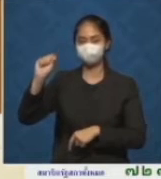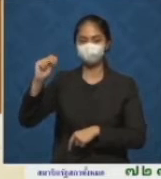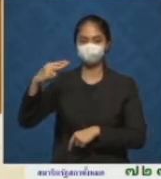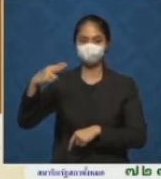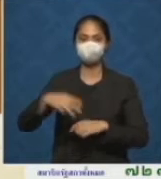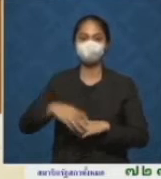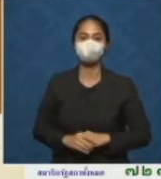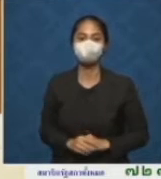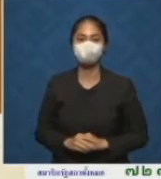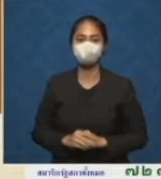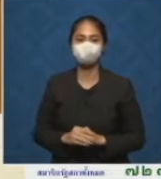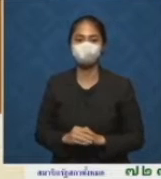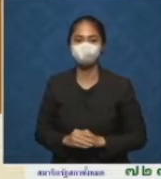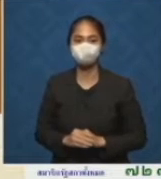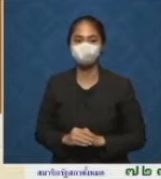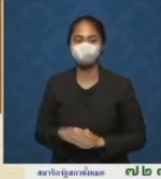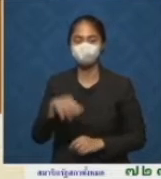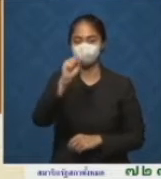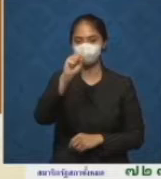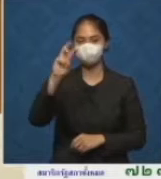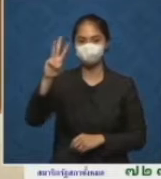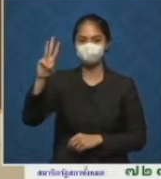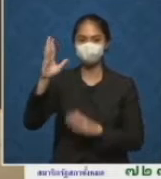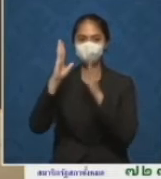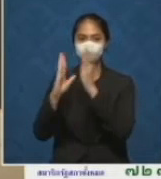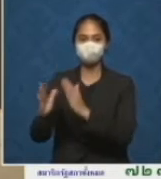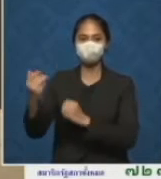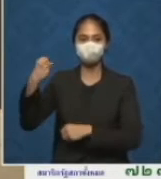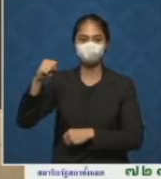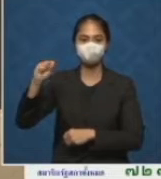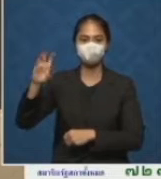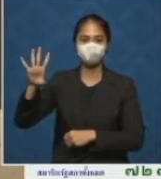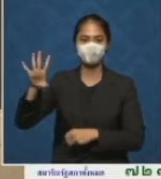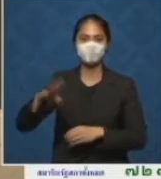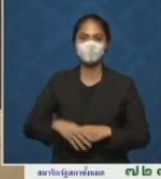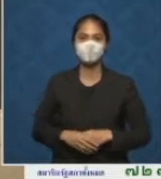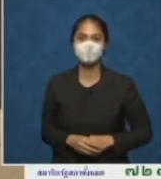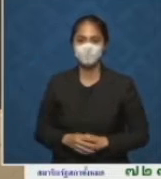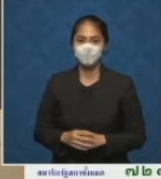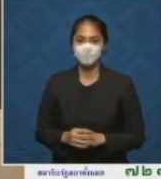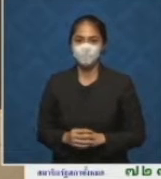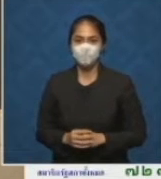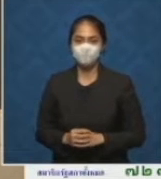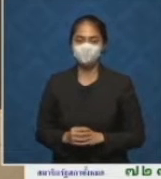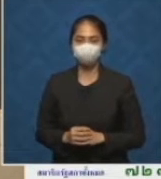ครับต่อไปสมาชิกวุฒิสภา14ท่านครับเชิญครับ